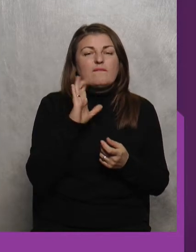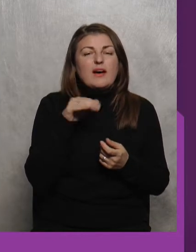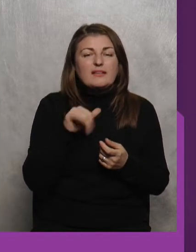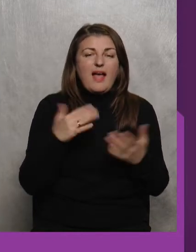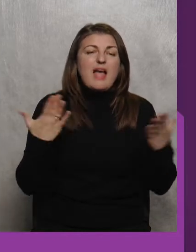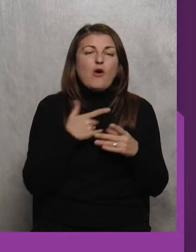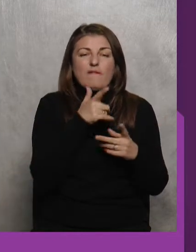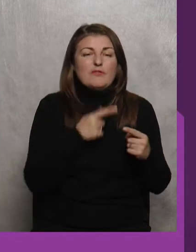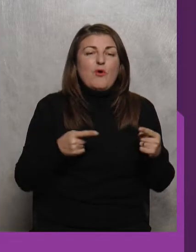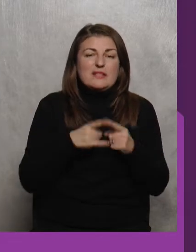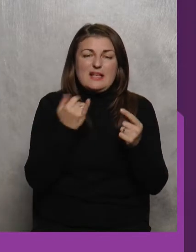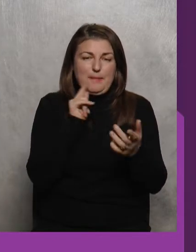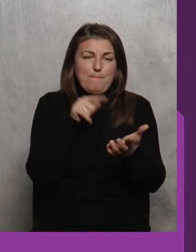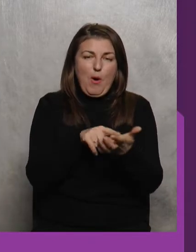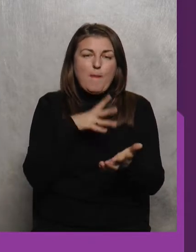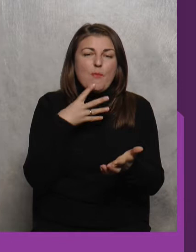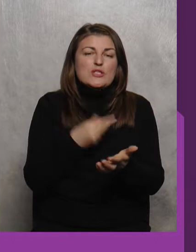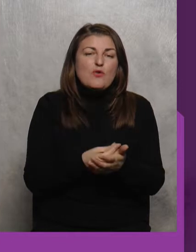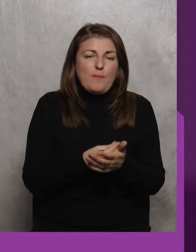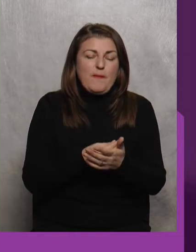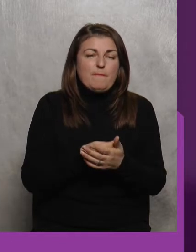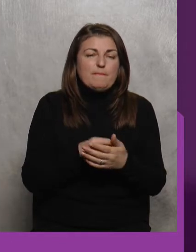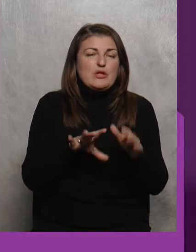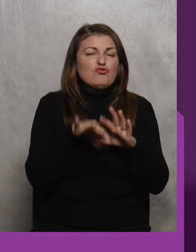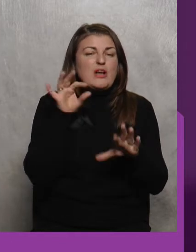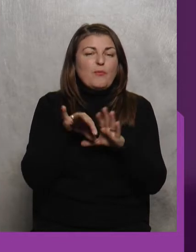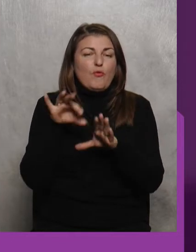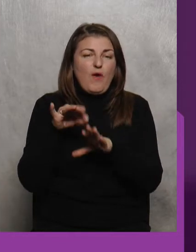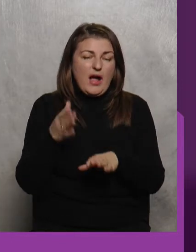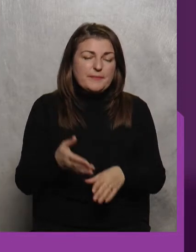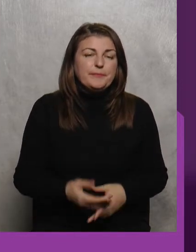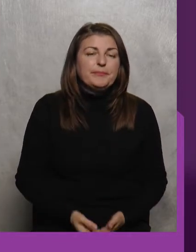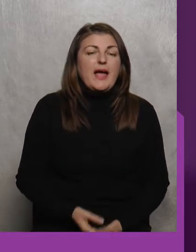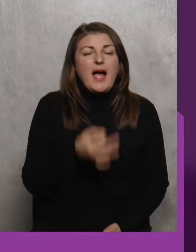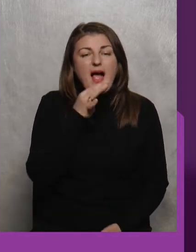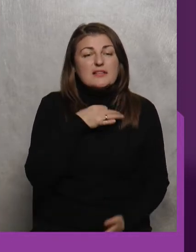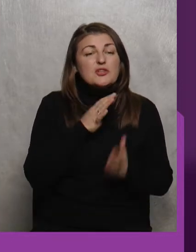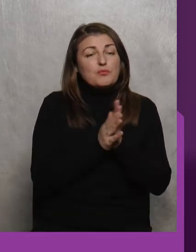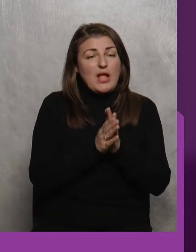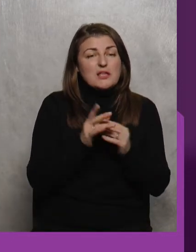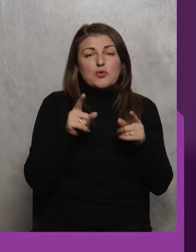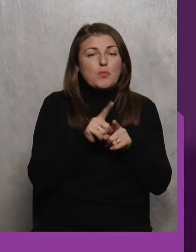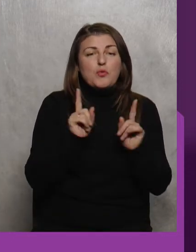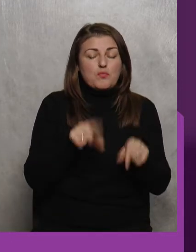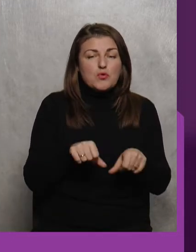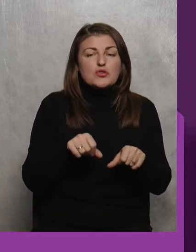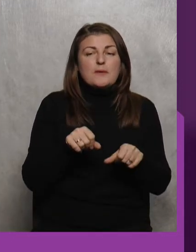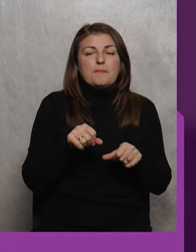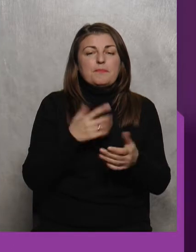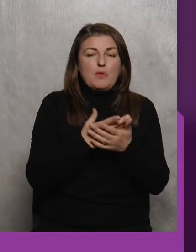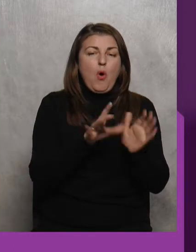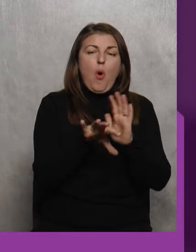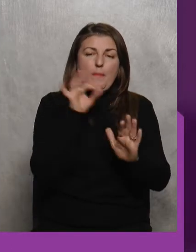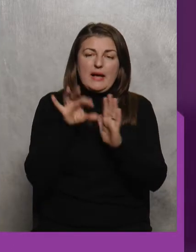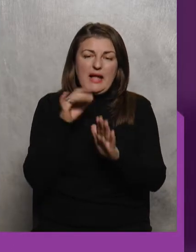він, відповідно, зараз попав по своєму жеребкуванні. Спортсмен... А от скажіть, будь ласка, тобто можна, ну так,